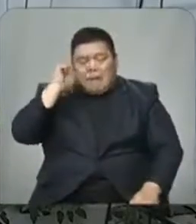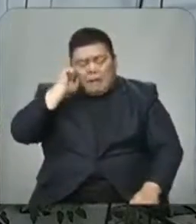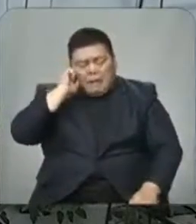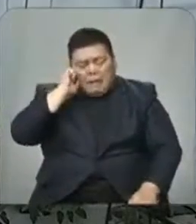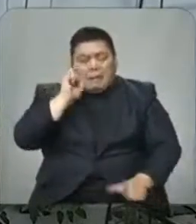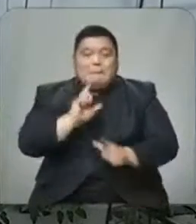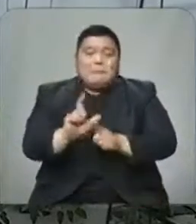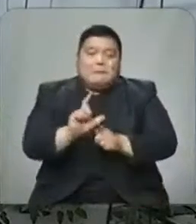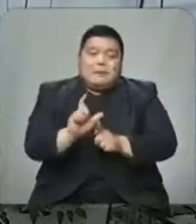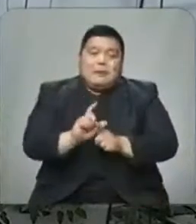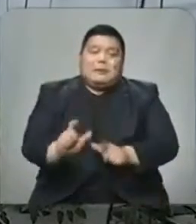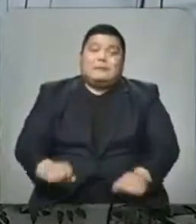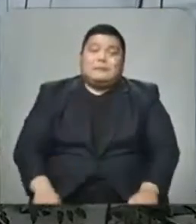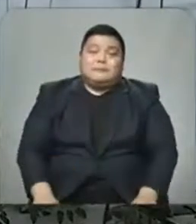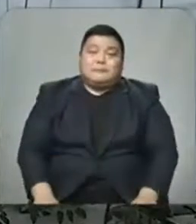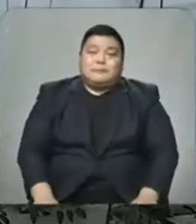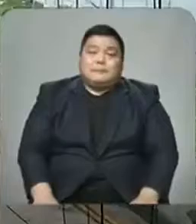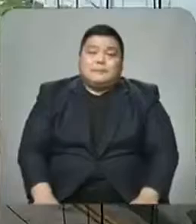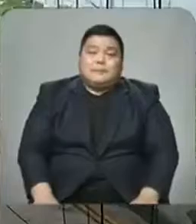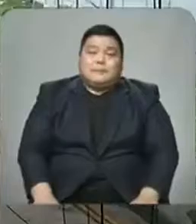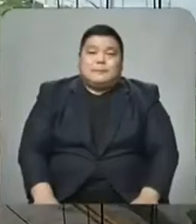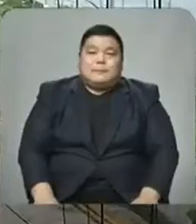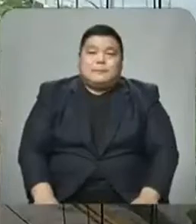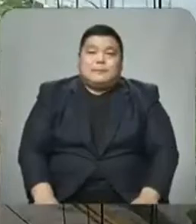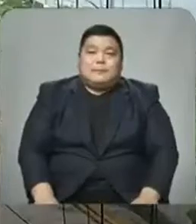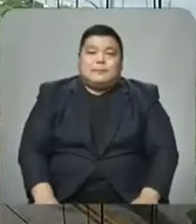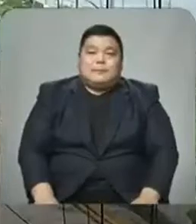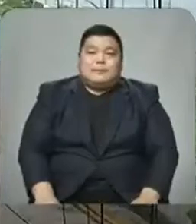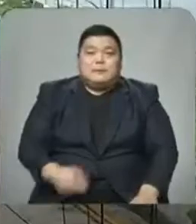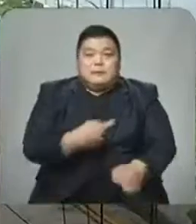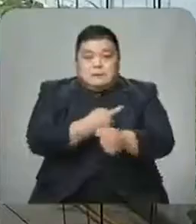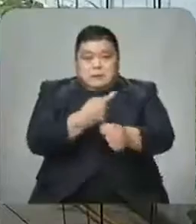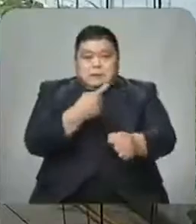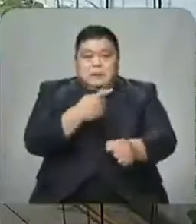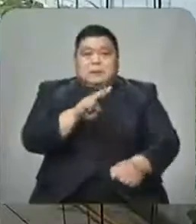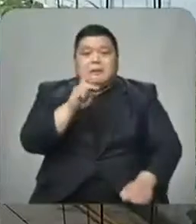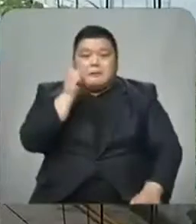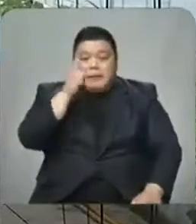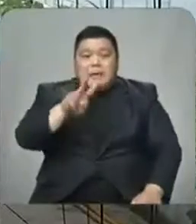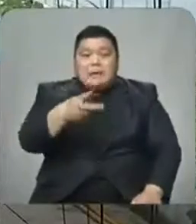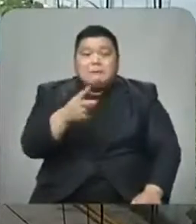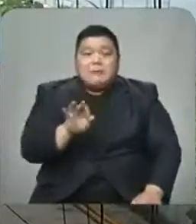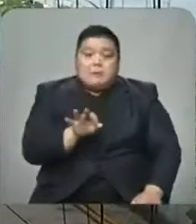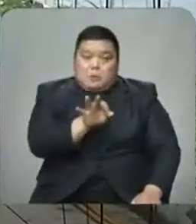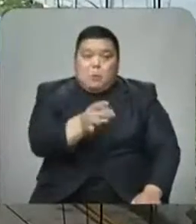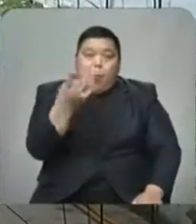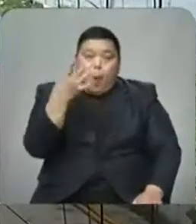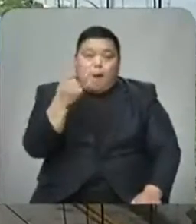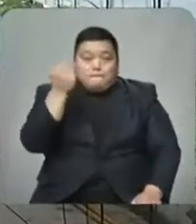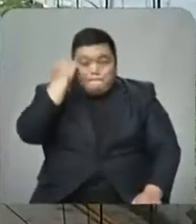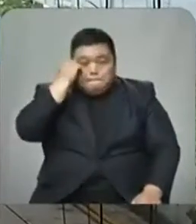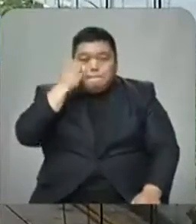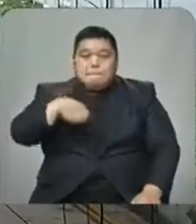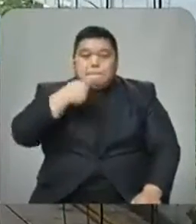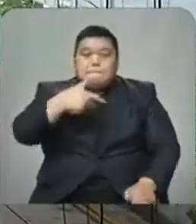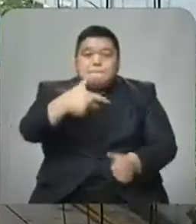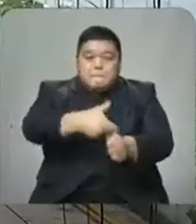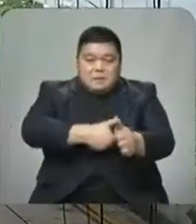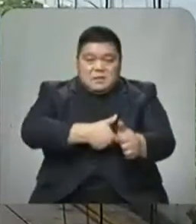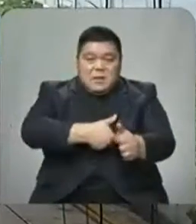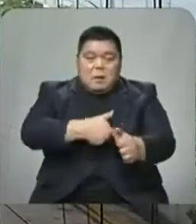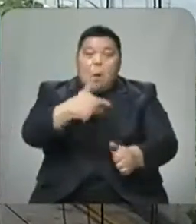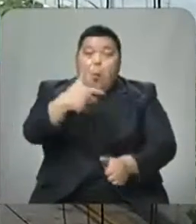하는 생각까지 하고 있습니다. 작년 한 200만 원 정도 줬어요. 잠자는 거하고 먹는 거를 공제하게끔 돼